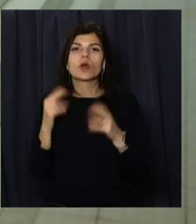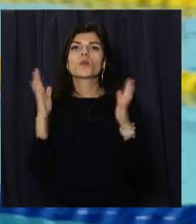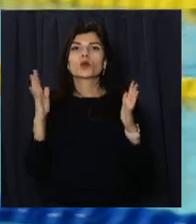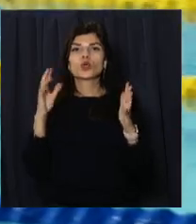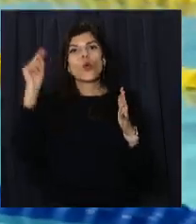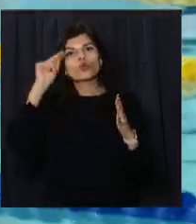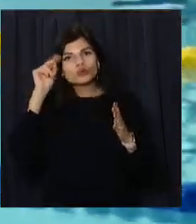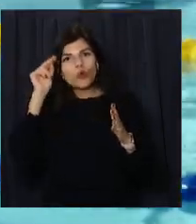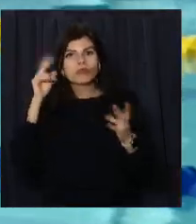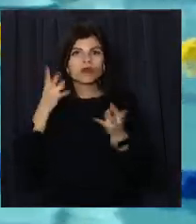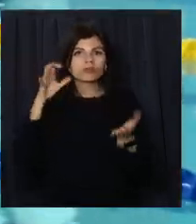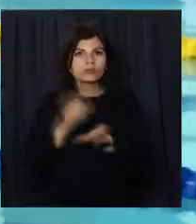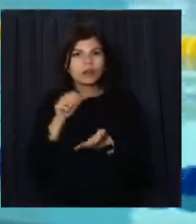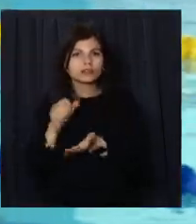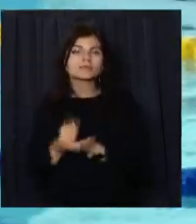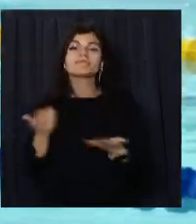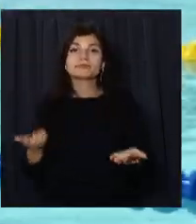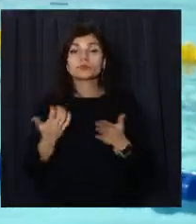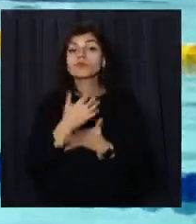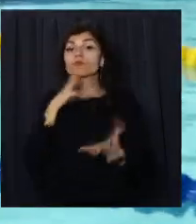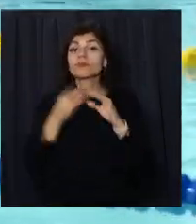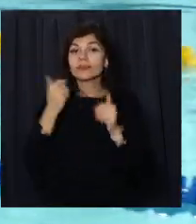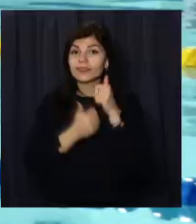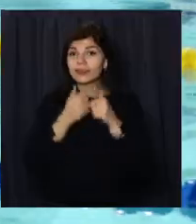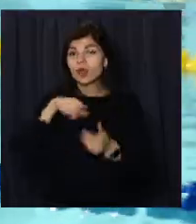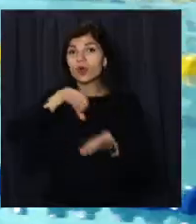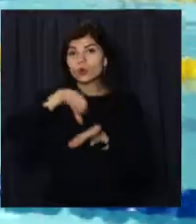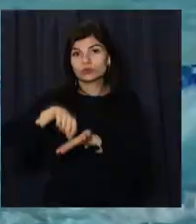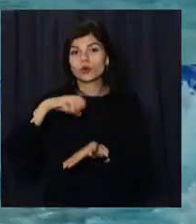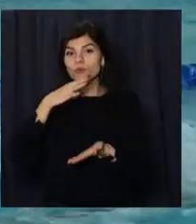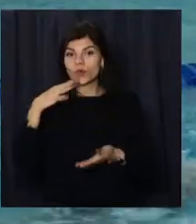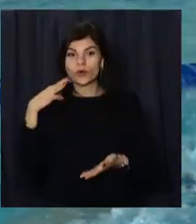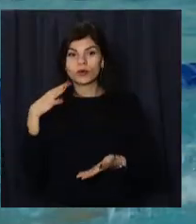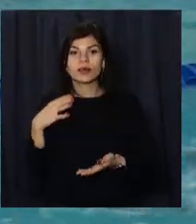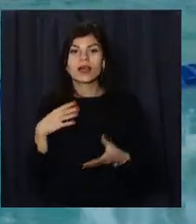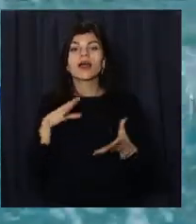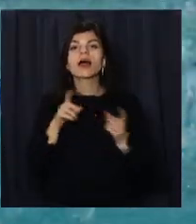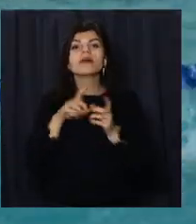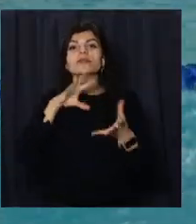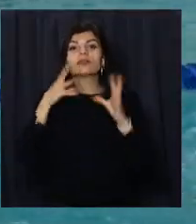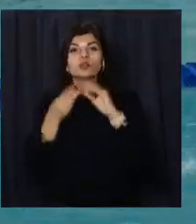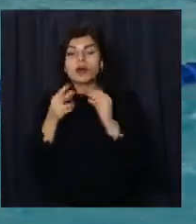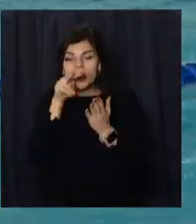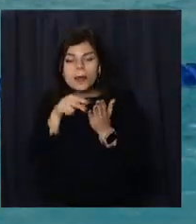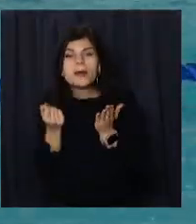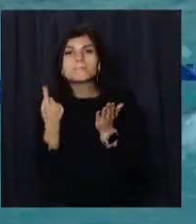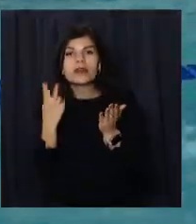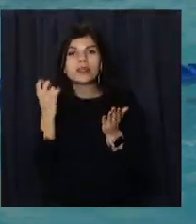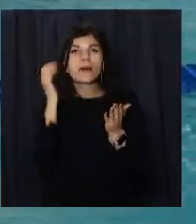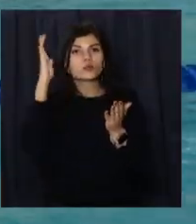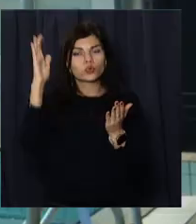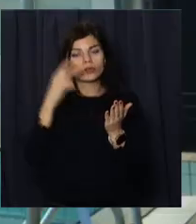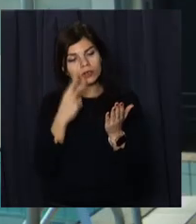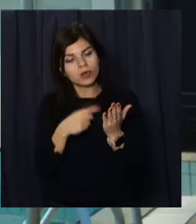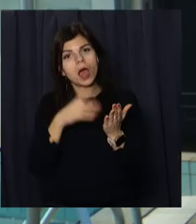учебе. За підсумками змагань чимало дітей виконали спортивні розряди. Такі результати дозволяють дивитися в майбутнє з